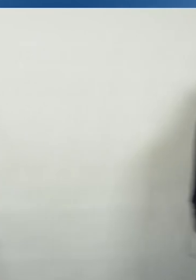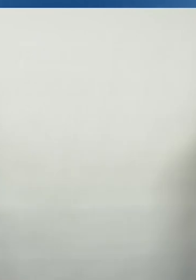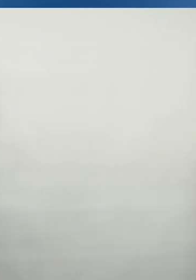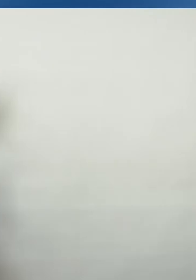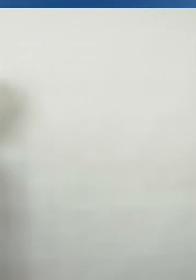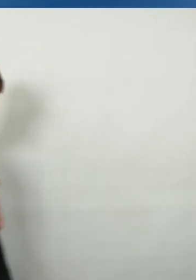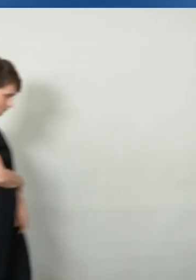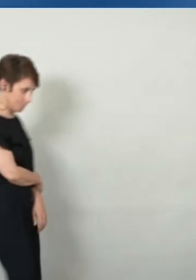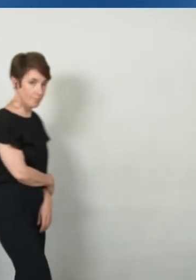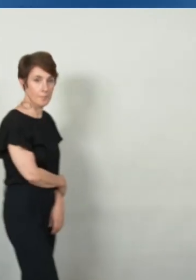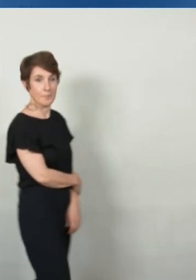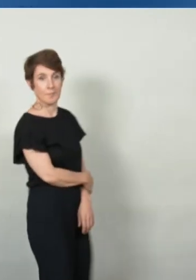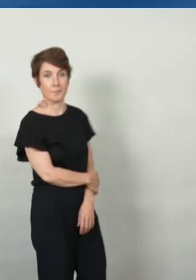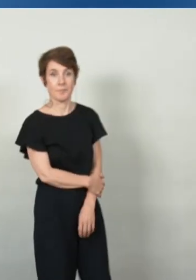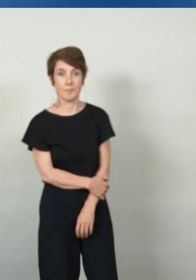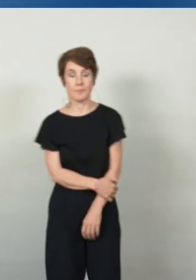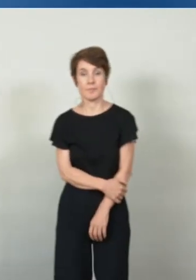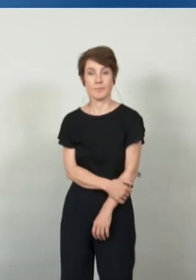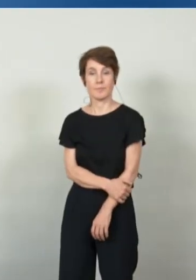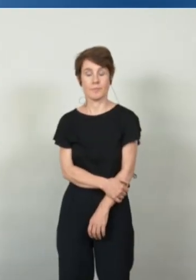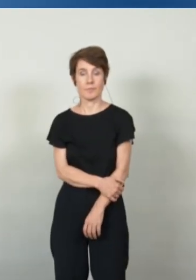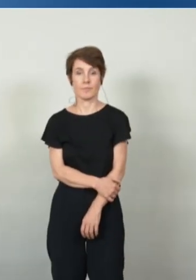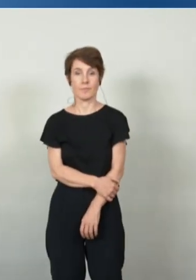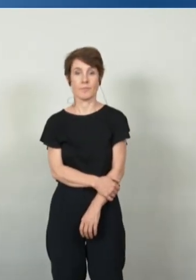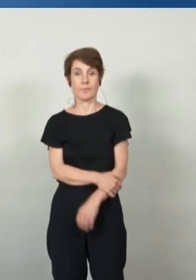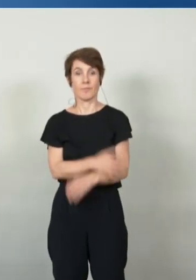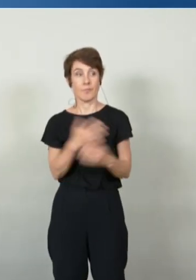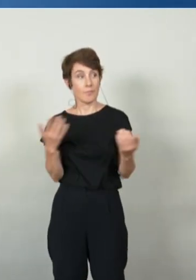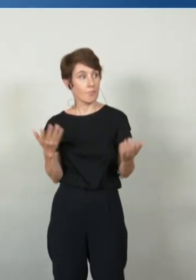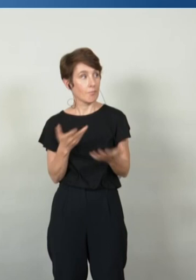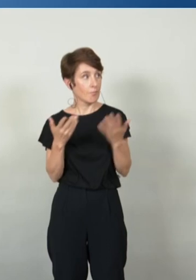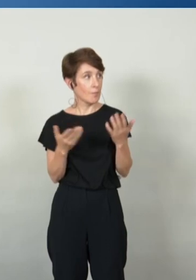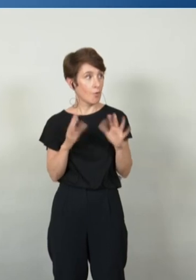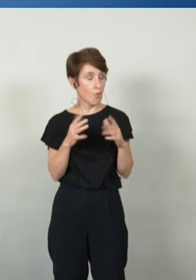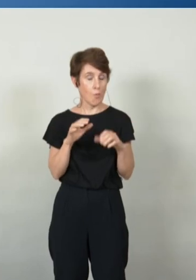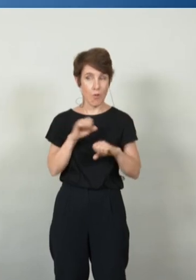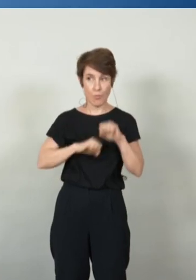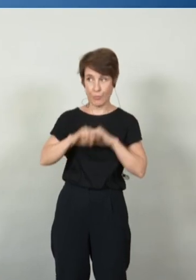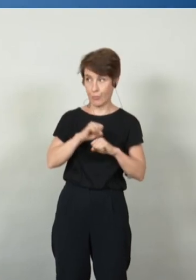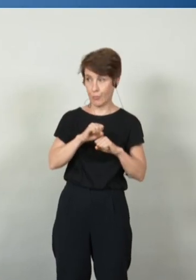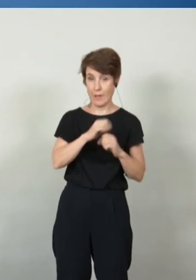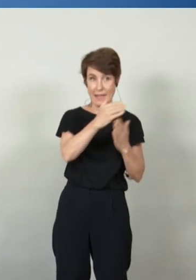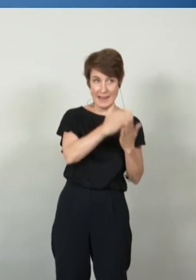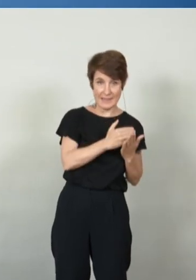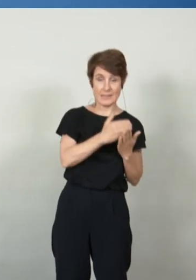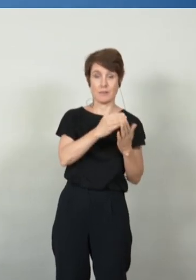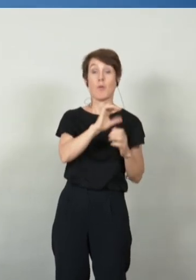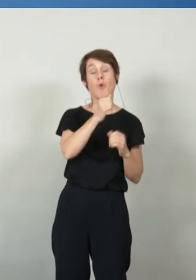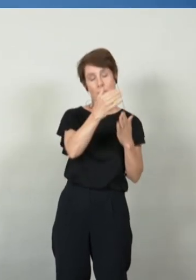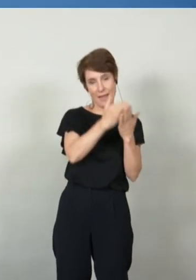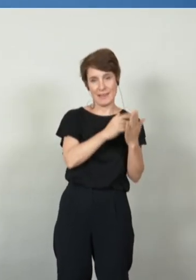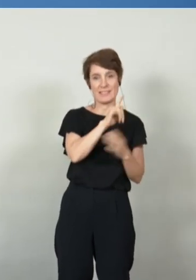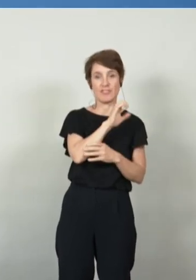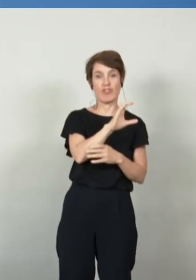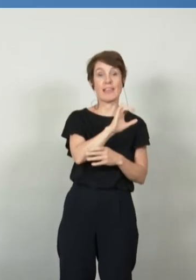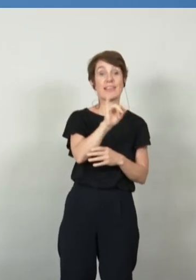du coup il faut que c'est quand même une question un choix multiple donc vise par liste quoi allez liste GECK qui se